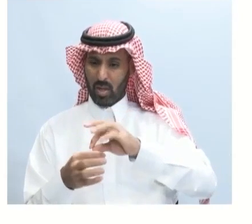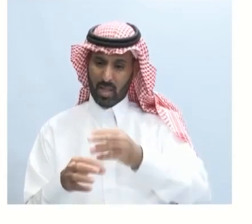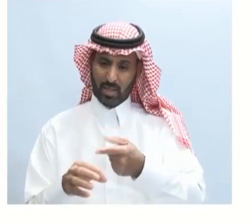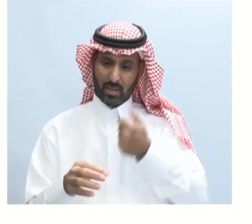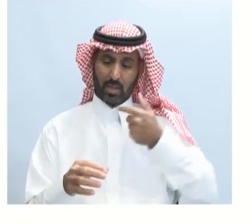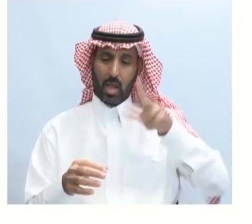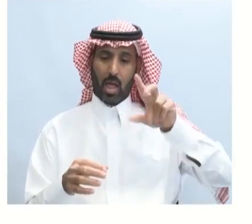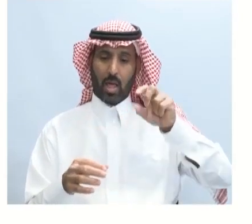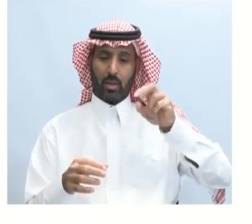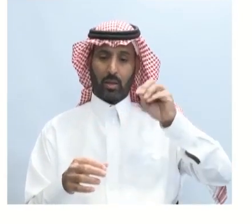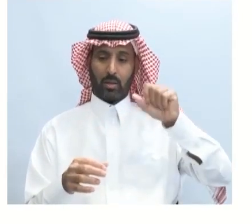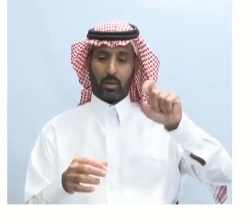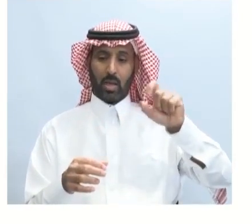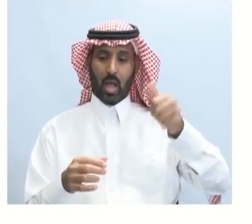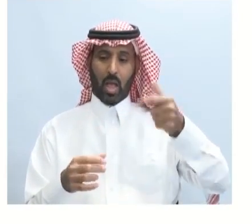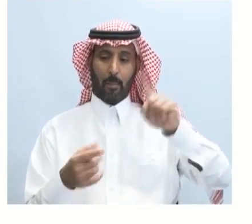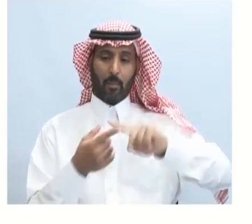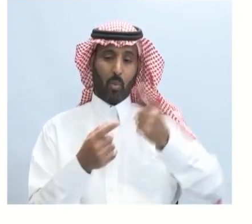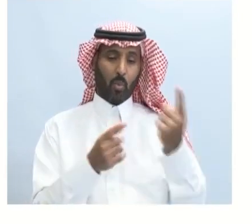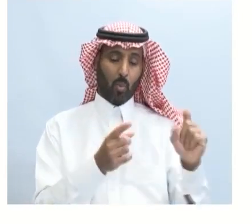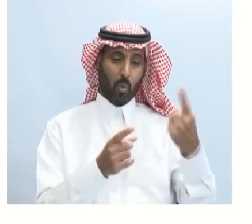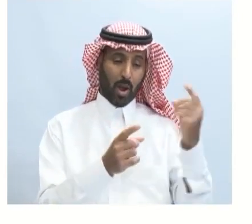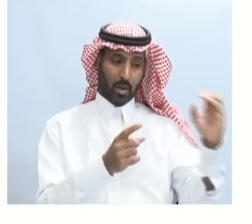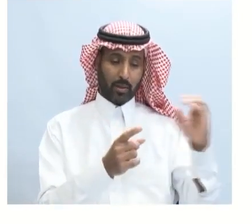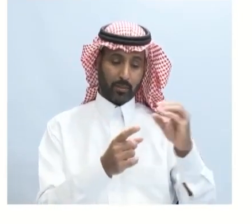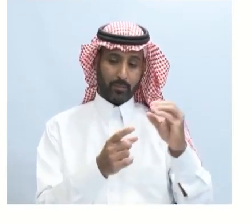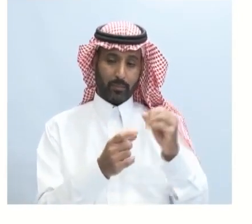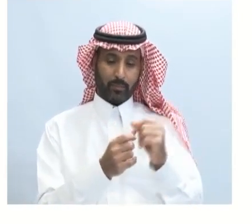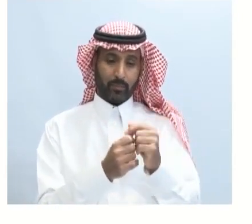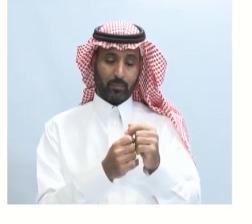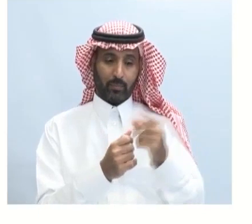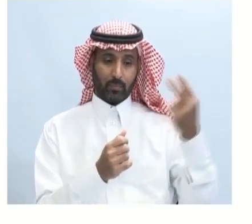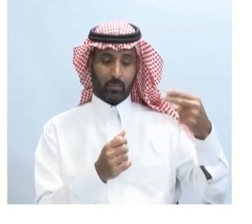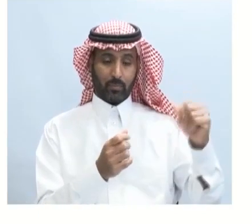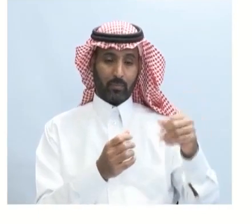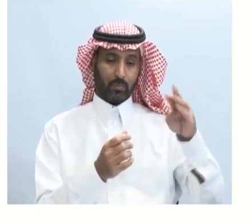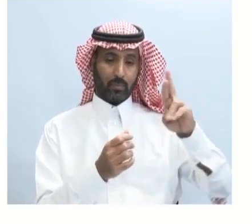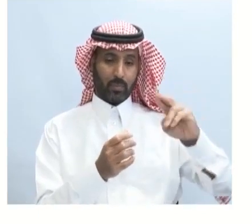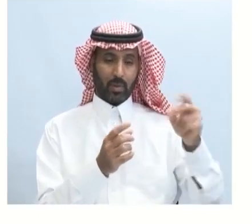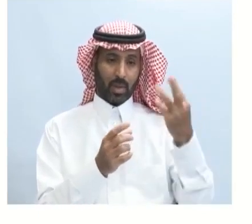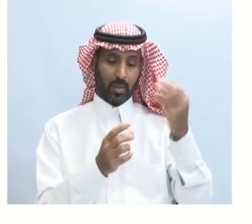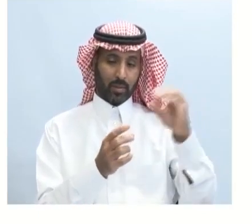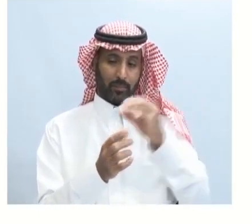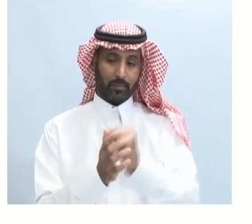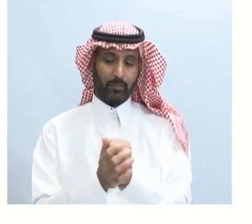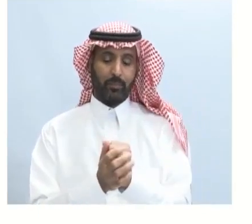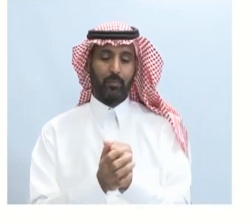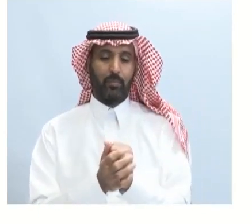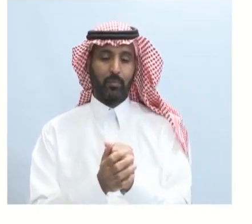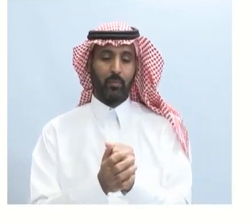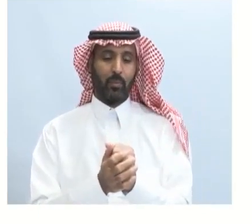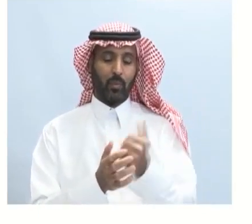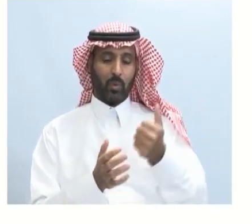بروبانول لاحظ واحد واحد يعني عند ذره الكربون الاولى طبعا بروبان هنا ثلاث ذرات كربون فهنا لدي بروبانول ا